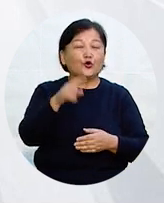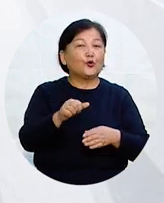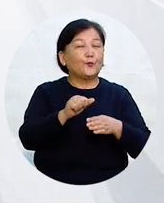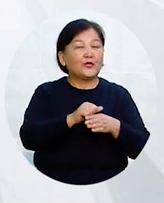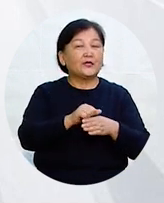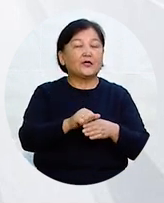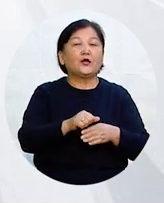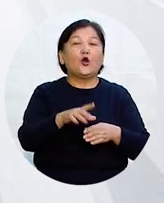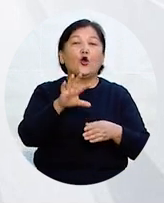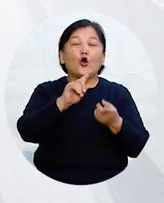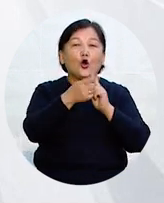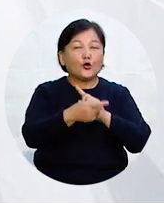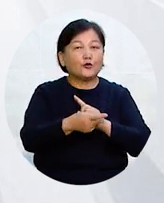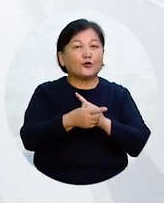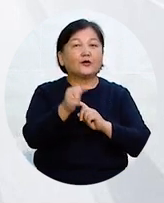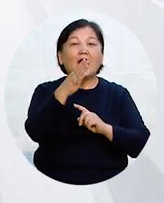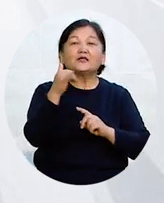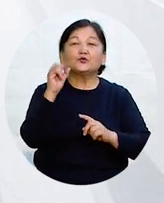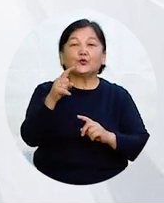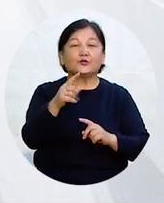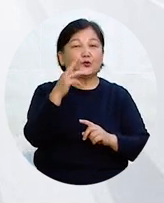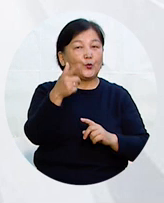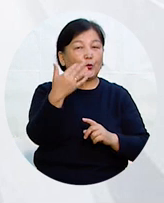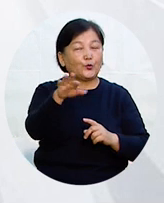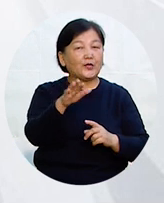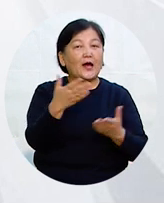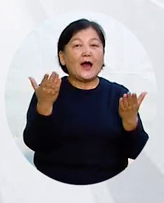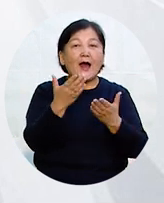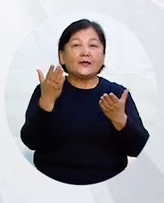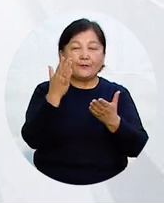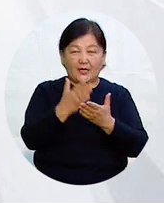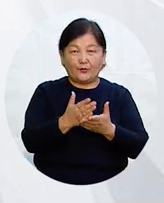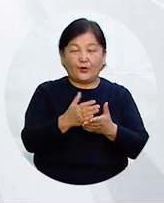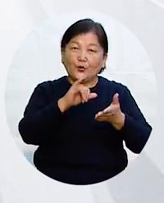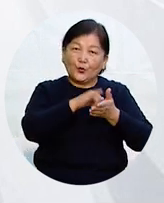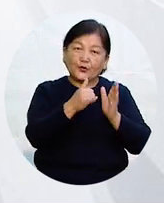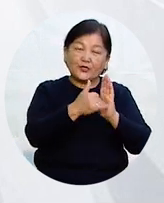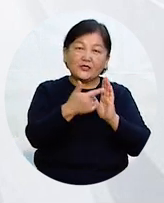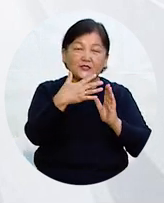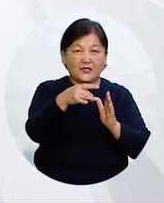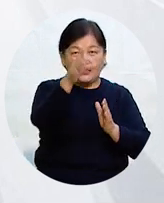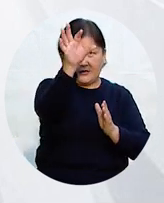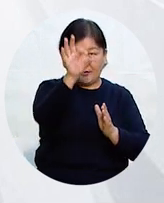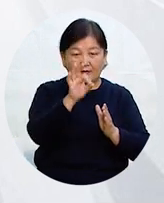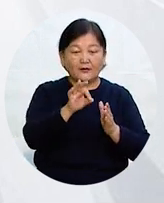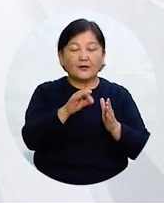хөрөв, орлон, асуух гэдэг үг байна гэдгийг олоод утга тасгаар нь задлан бичээрэй хүүхдүүдээ.